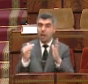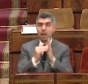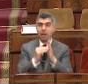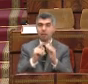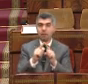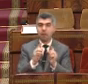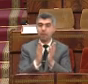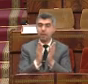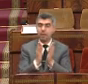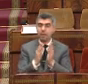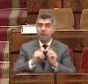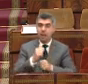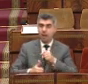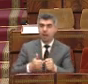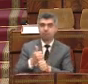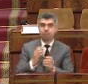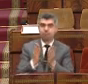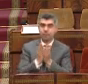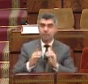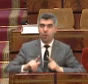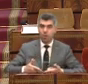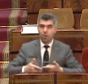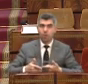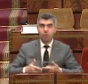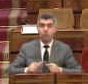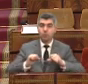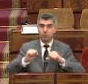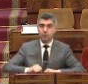الدراسية، فإلا كان هذه السنة